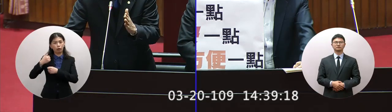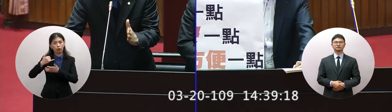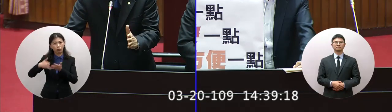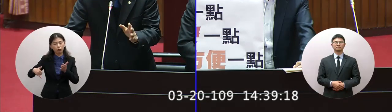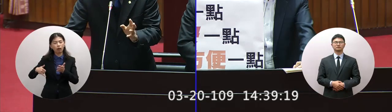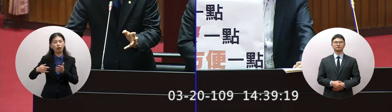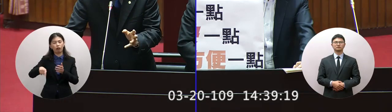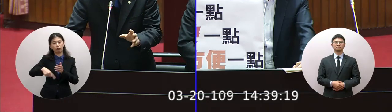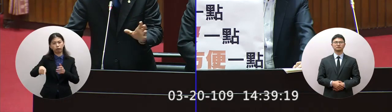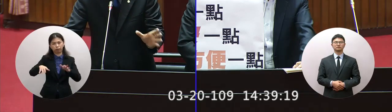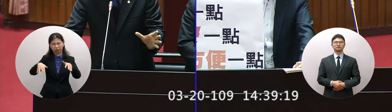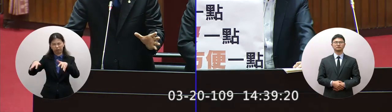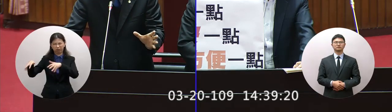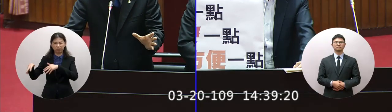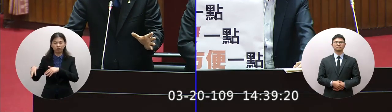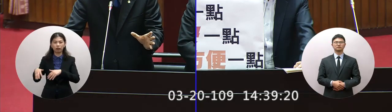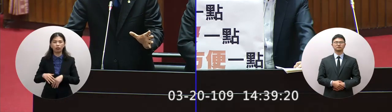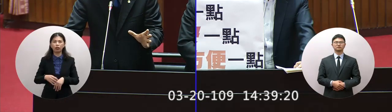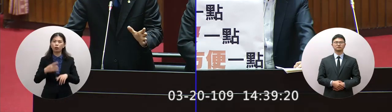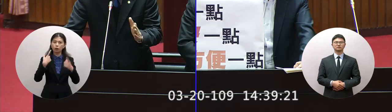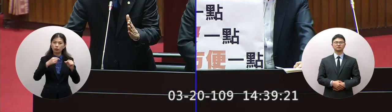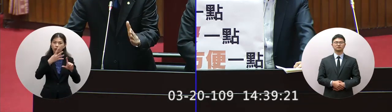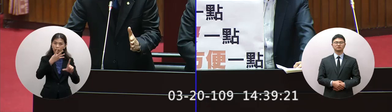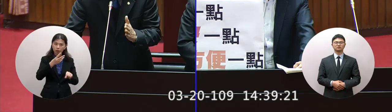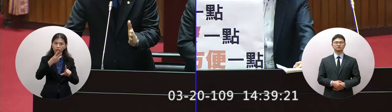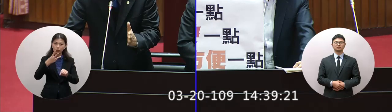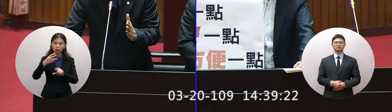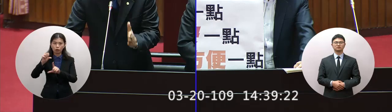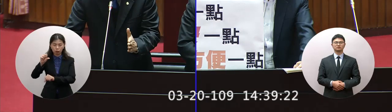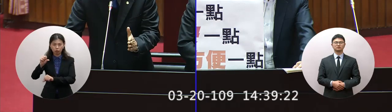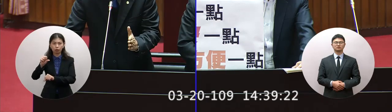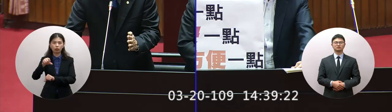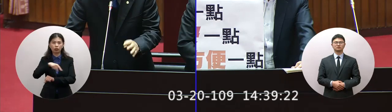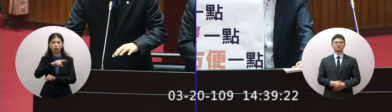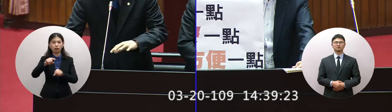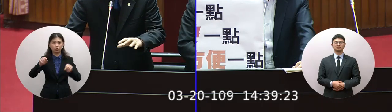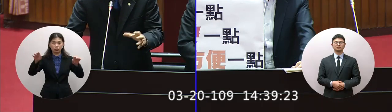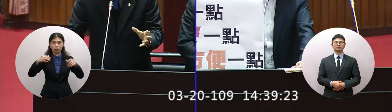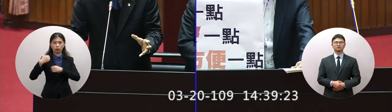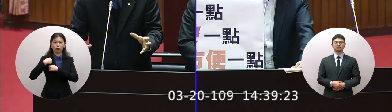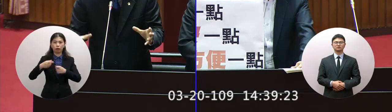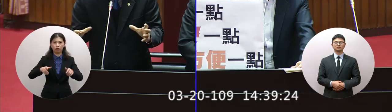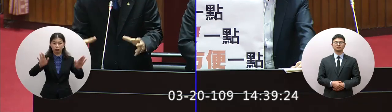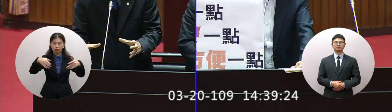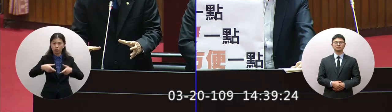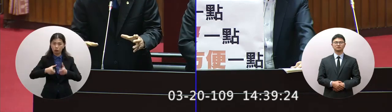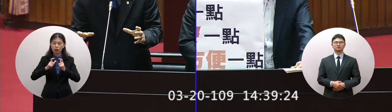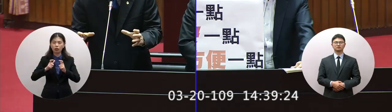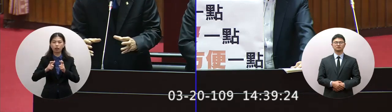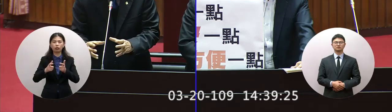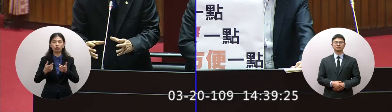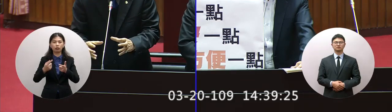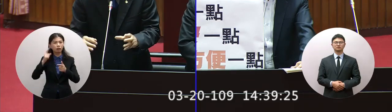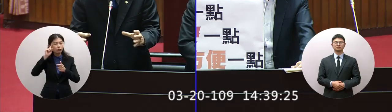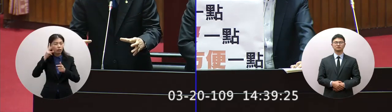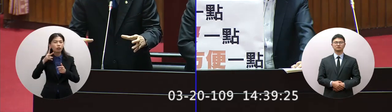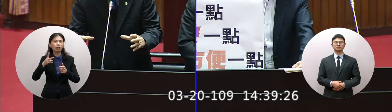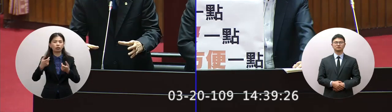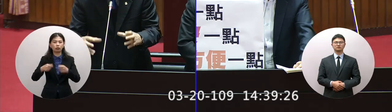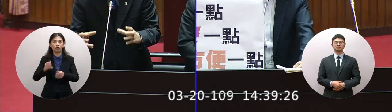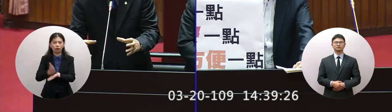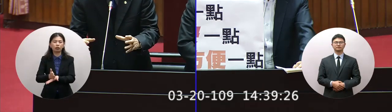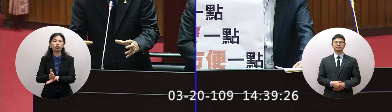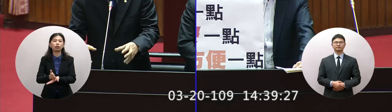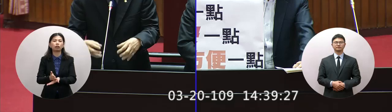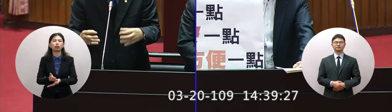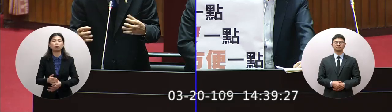们3月、4月到5月，因为疫情的关系，这个教点到目前是暂停的。那这些工作，他们刚好等于全民国防服务结